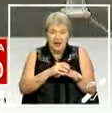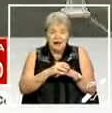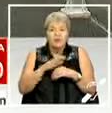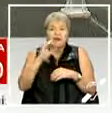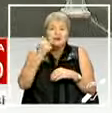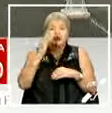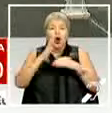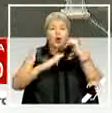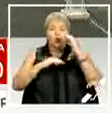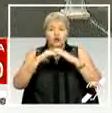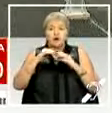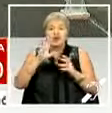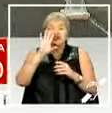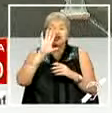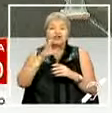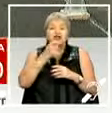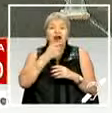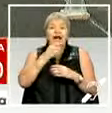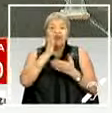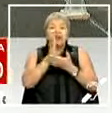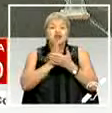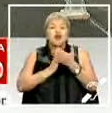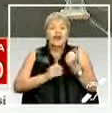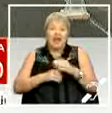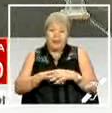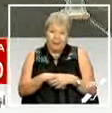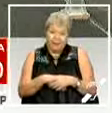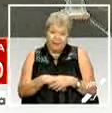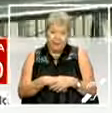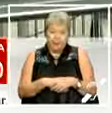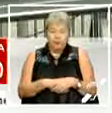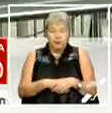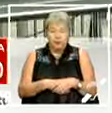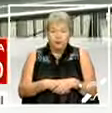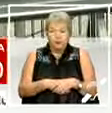construit în 5 ani și jumătate. Deocamdată acestea au fost informațiile de aici. La revedere!